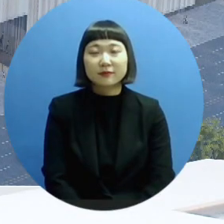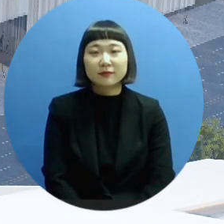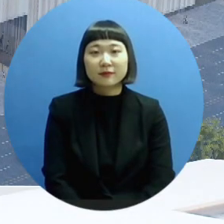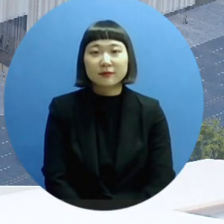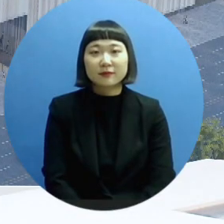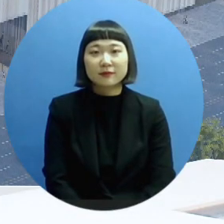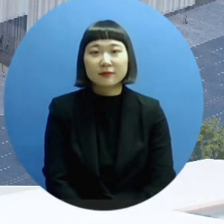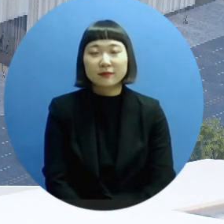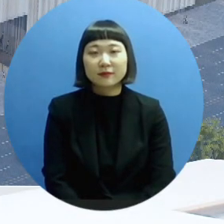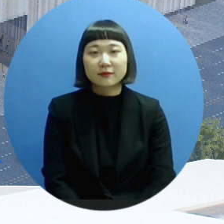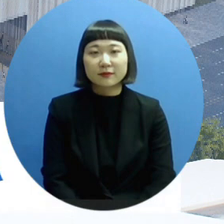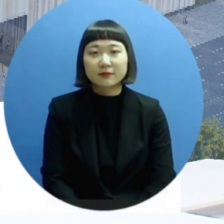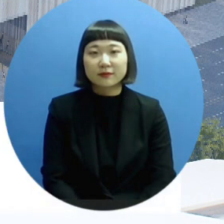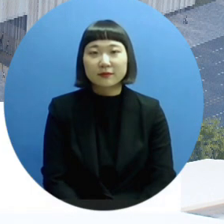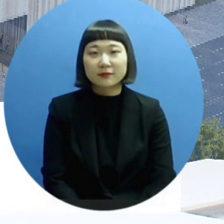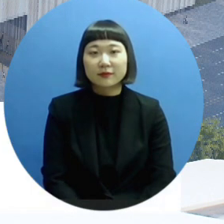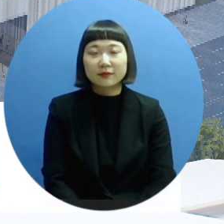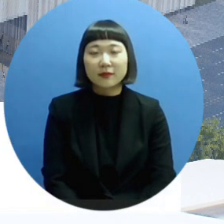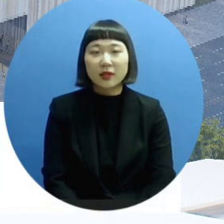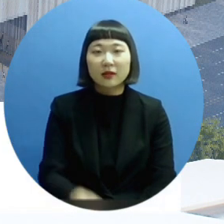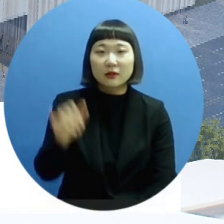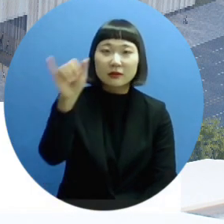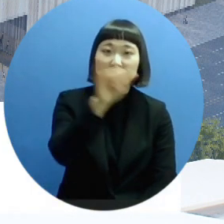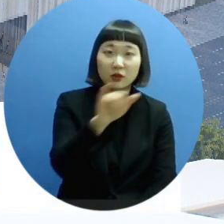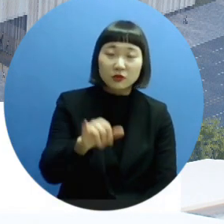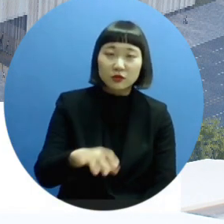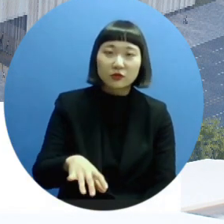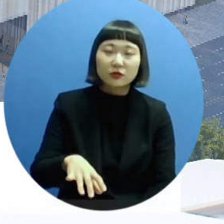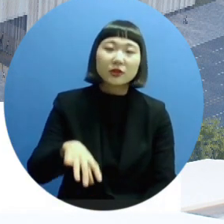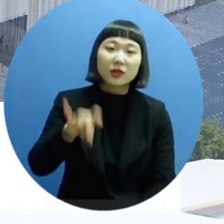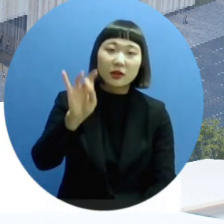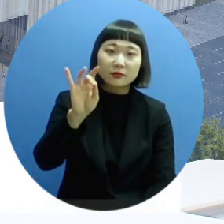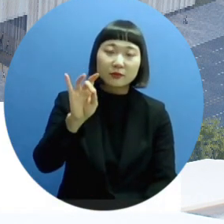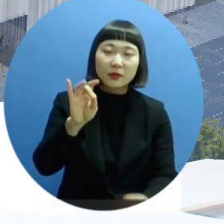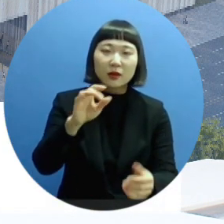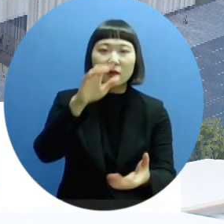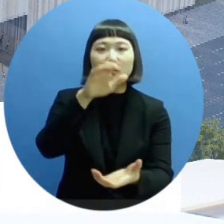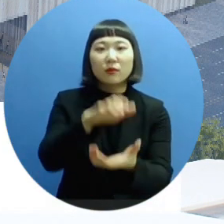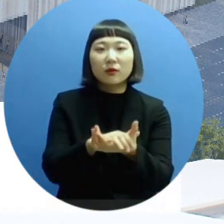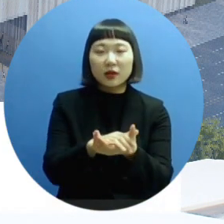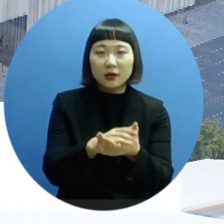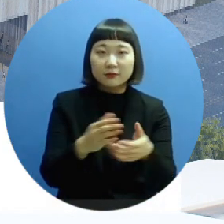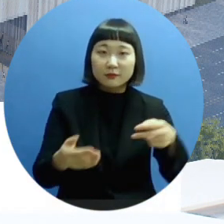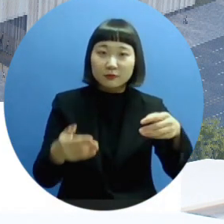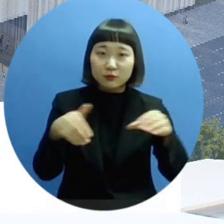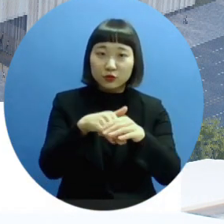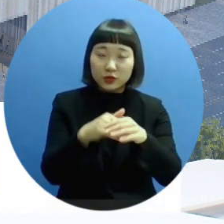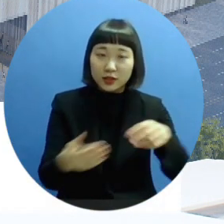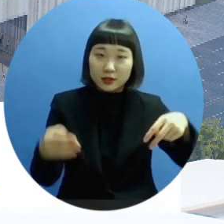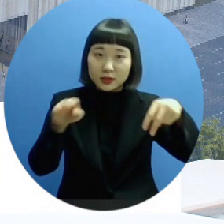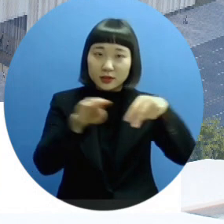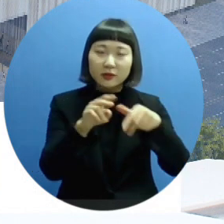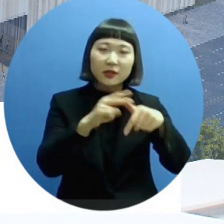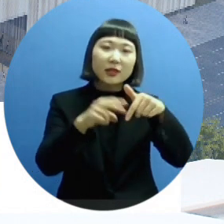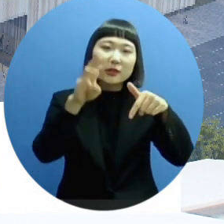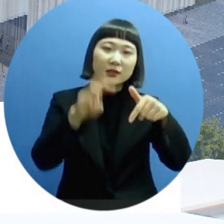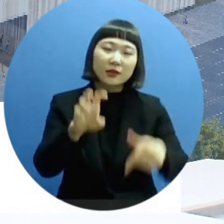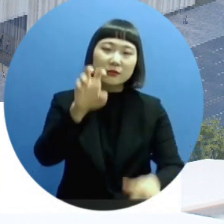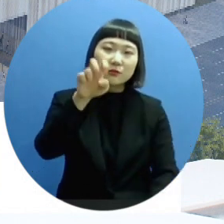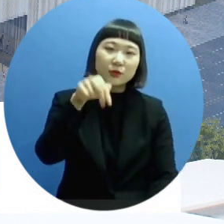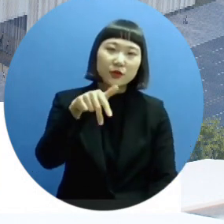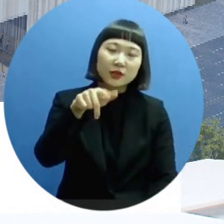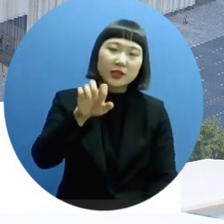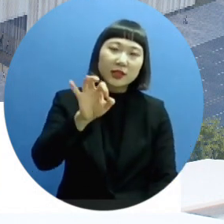네, 다음 소식입니다. 전국 최초의 복합 문화시설인 인천 뮤지엄파크의 윤곽이 드러났습니다. 인천